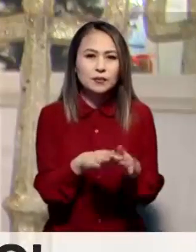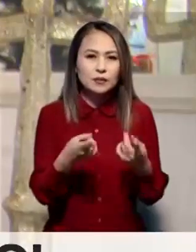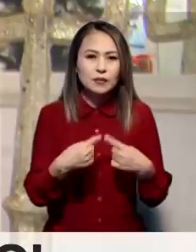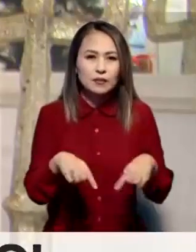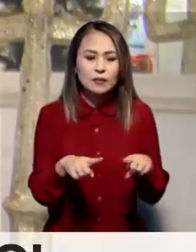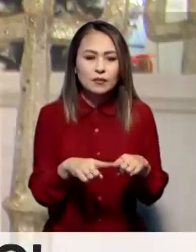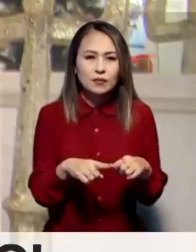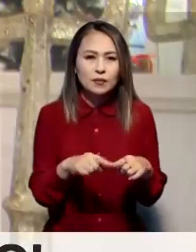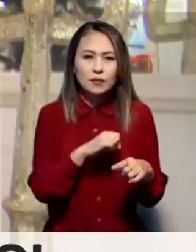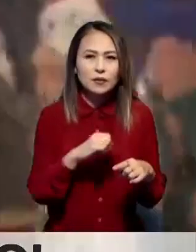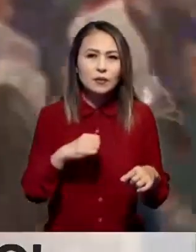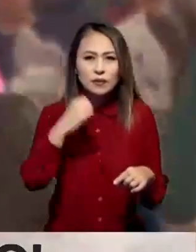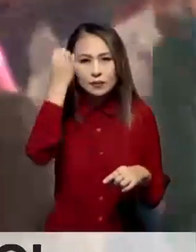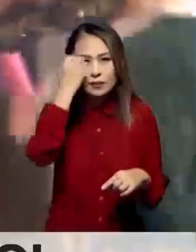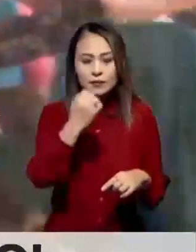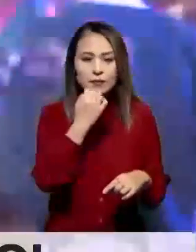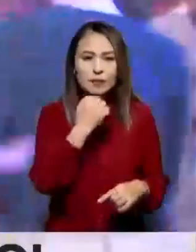ұйымдастырғанға президентімізге рахмет.